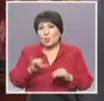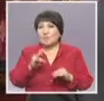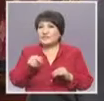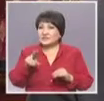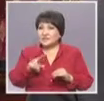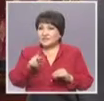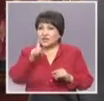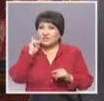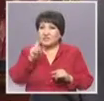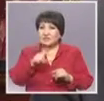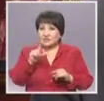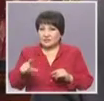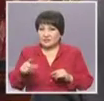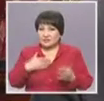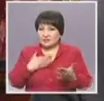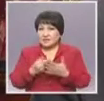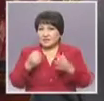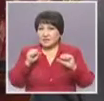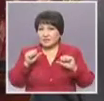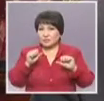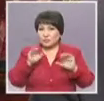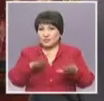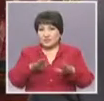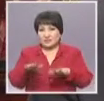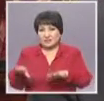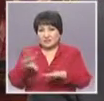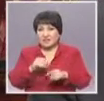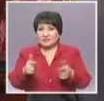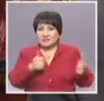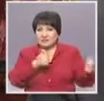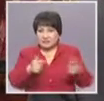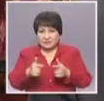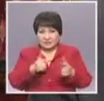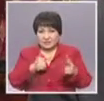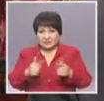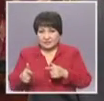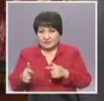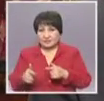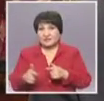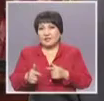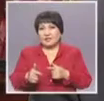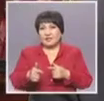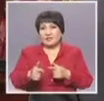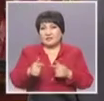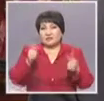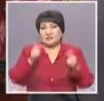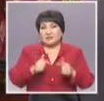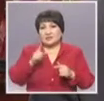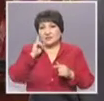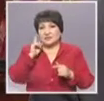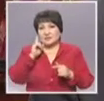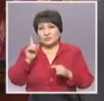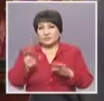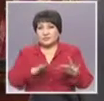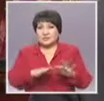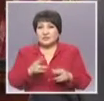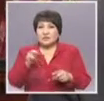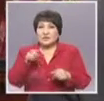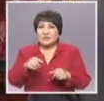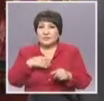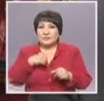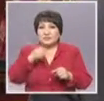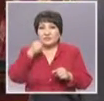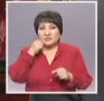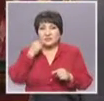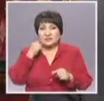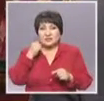жарыстарына біздің спорт нысандарының бәрі сақадай сай екендігіне тесттік жарыстар өтеді. сонда біздің жағы